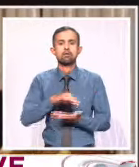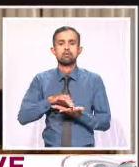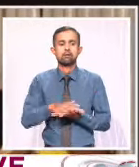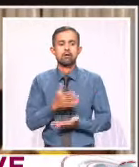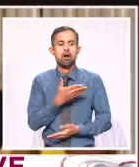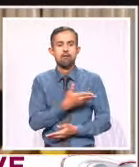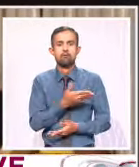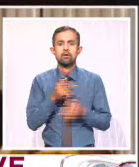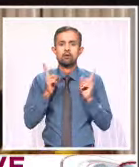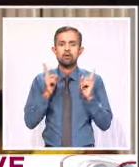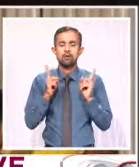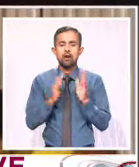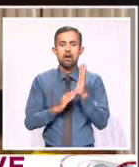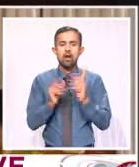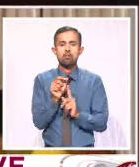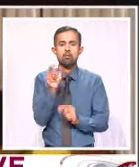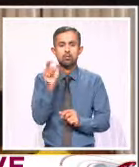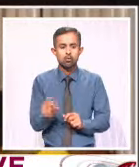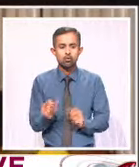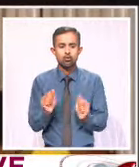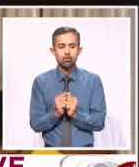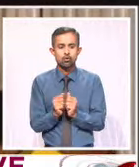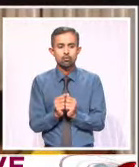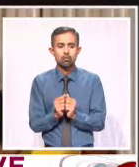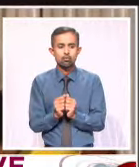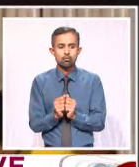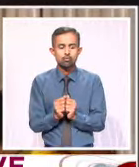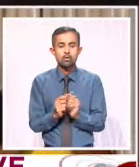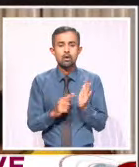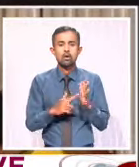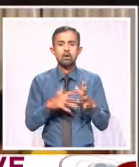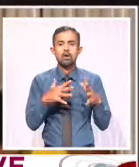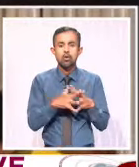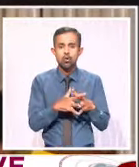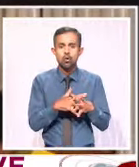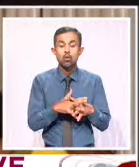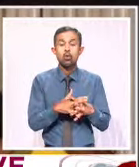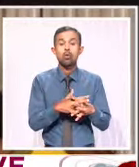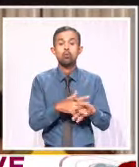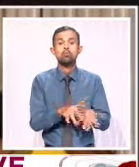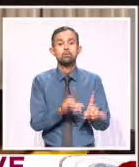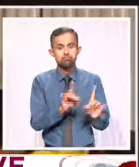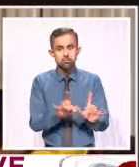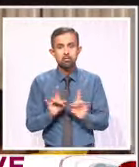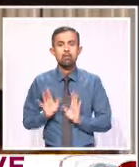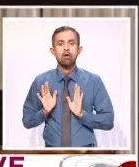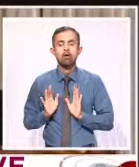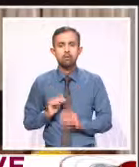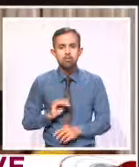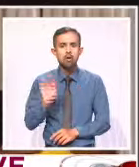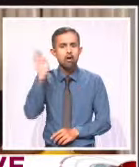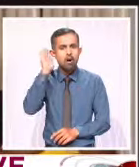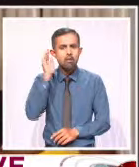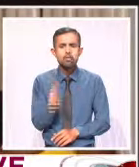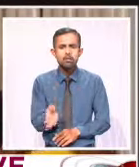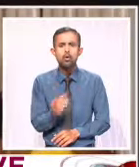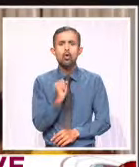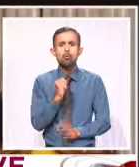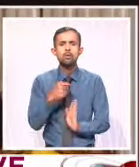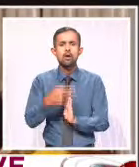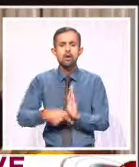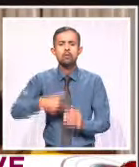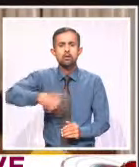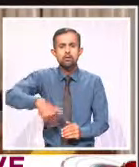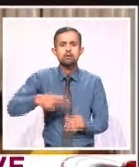ගන්න. ක්‍රීඩාමතිවරයා කටයුතු කරලා තිබෙන්නේ ඒ නීති ප්‍රතිපාදන වලට එකඟව. මං අහන්නේ මෙහෙම කොහොමද මේ